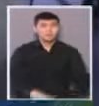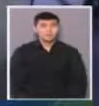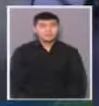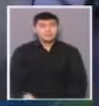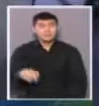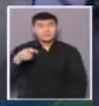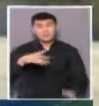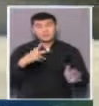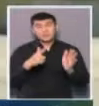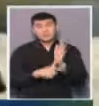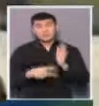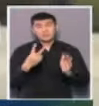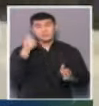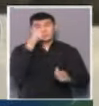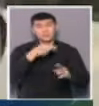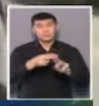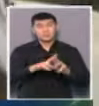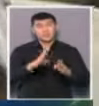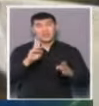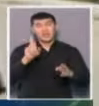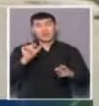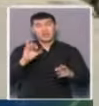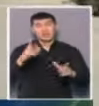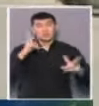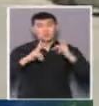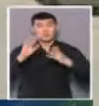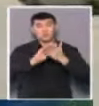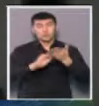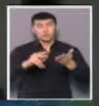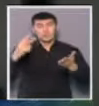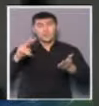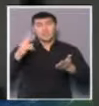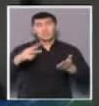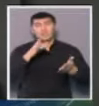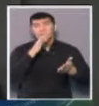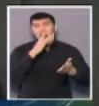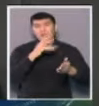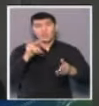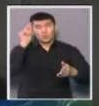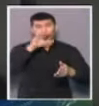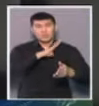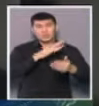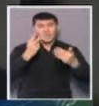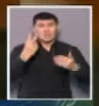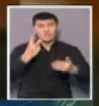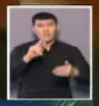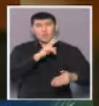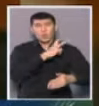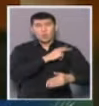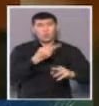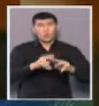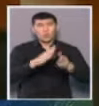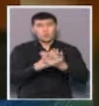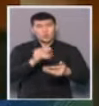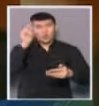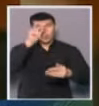Ол 1972 жылы Казгудың журналистика факультетіне 20 жасында оқуға түсті. Ал екінші курста күндізгі бөлімде